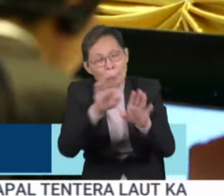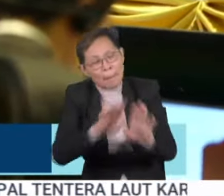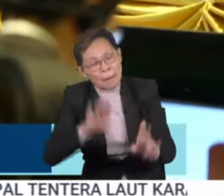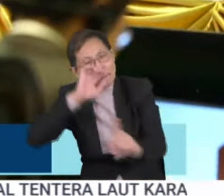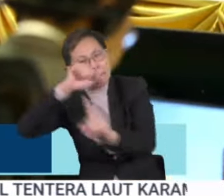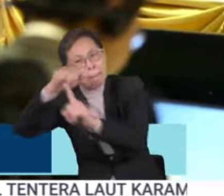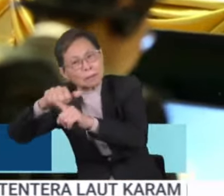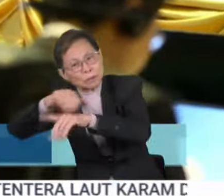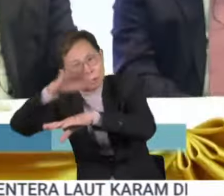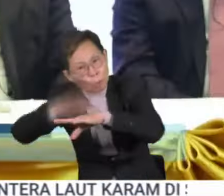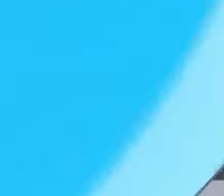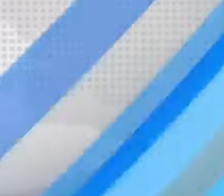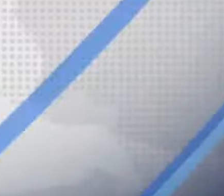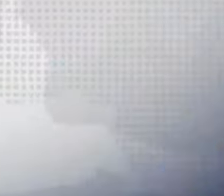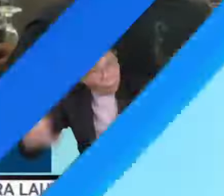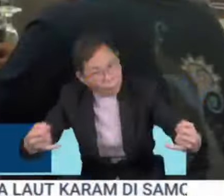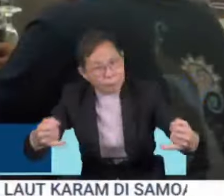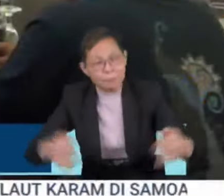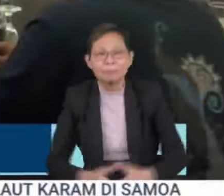talian.